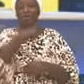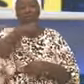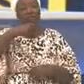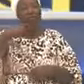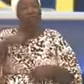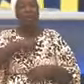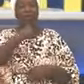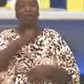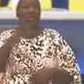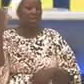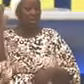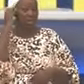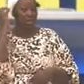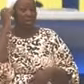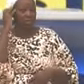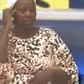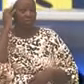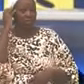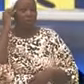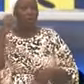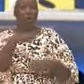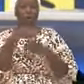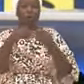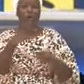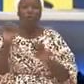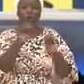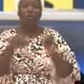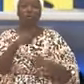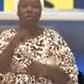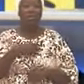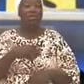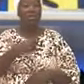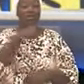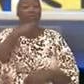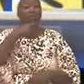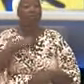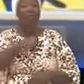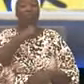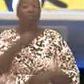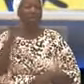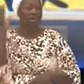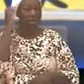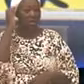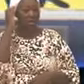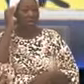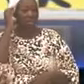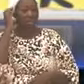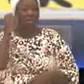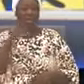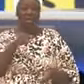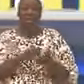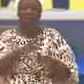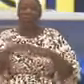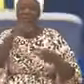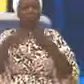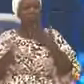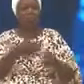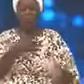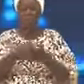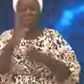écouter au dos et au soir de ces écoutes et peu importe ta condition